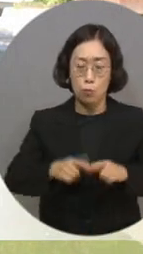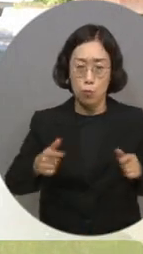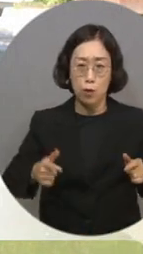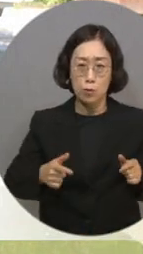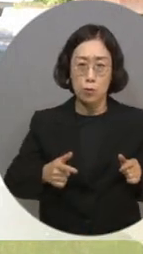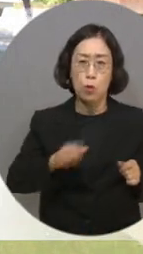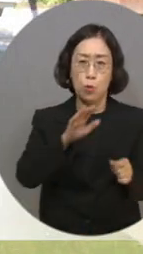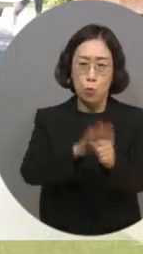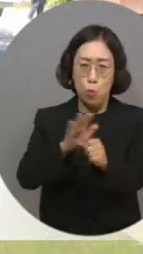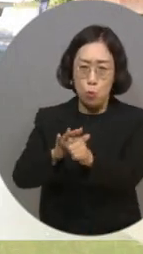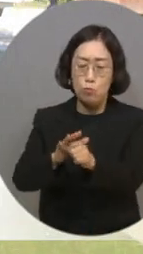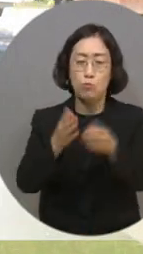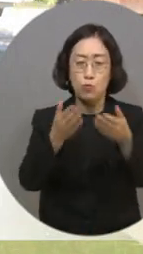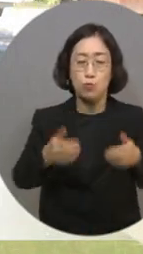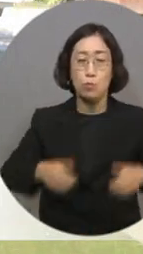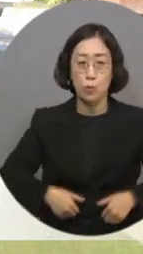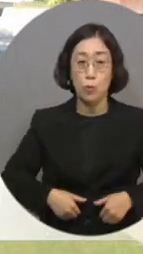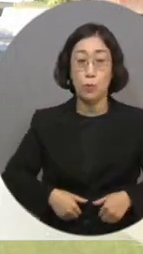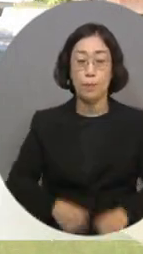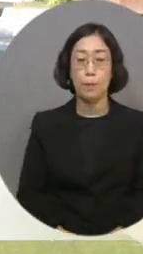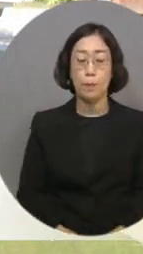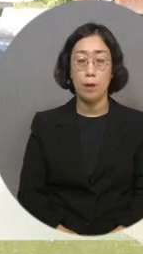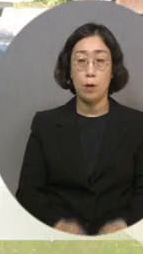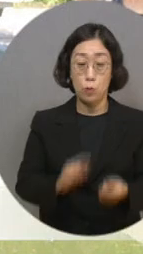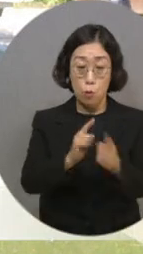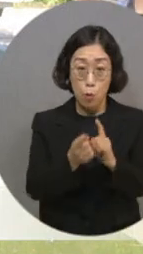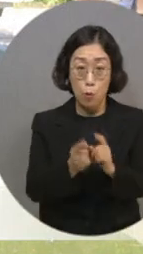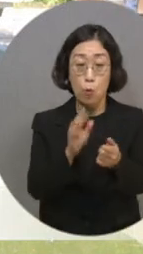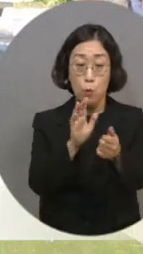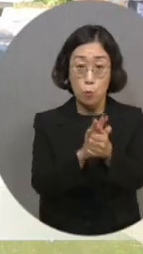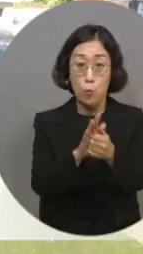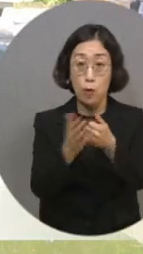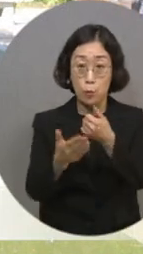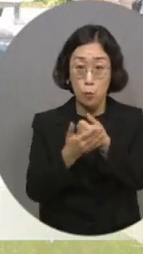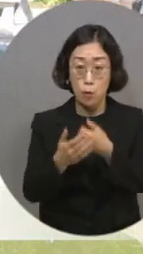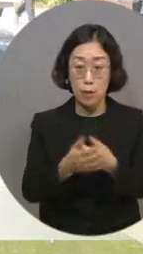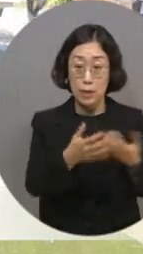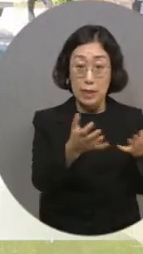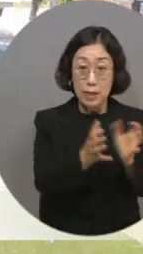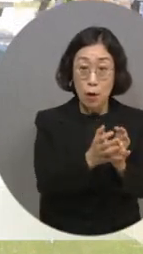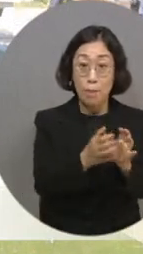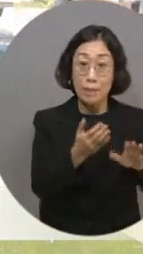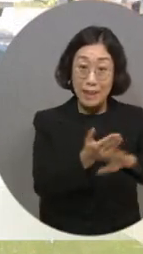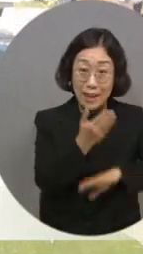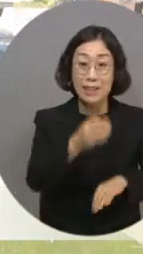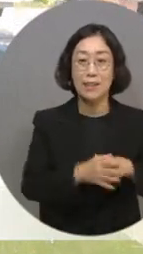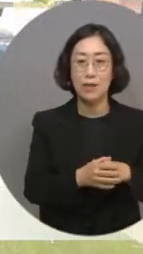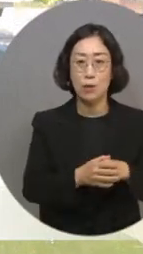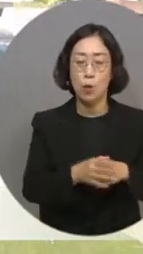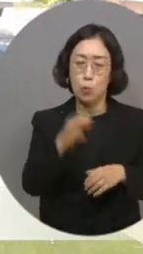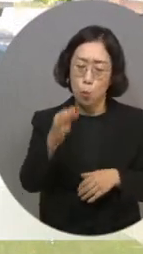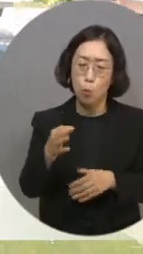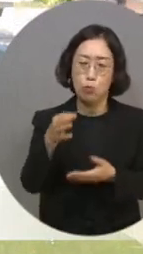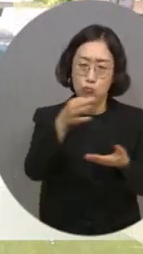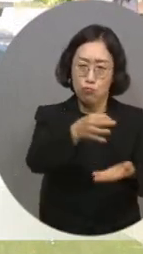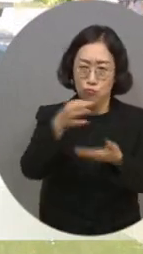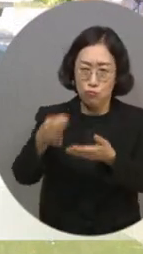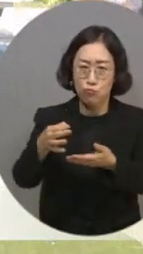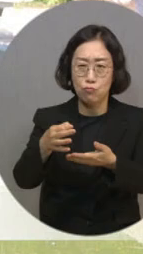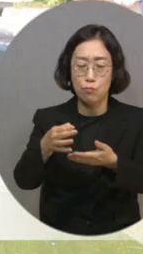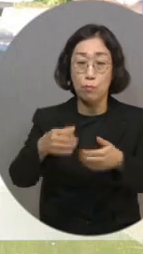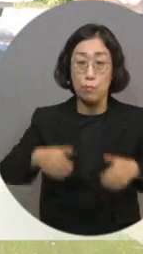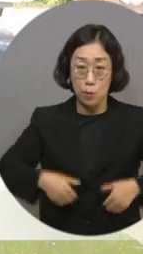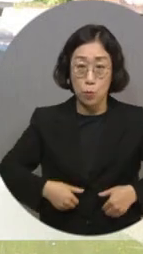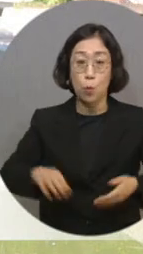해드려야 되는데 또 필요하면 서로 협력해서 라이언스나 노타리와 연계해서 그런 자금들 좀 융통하는